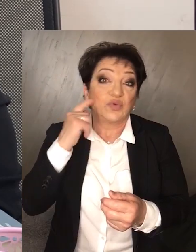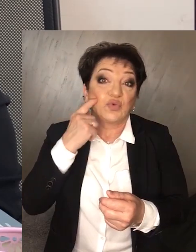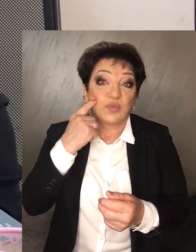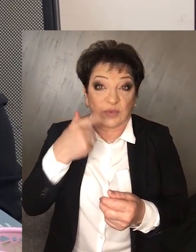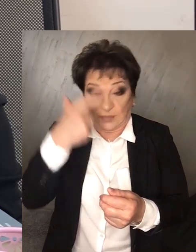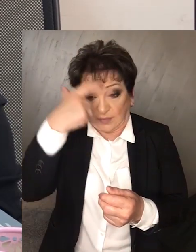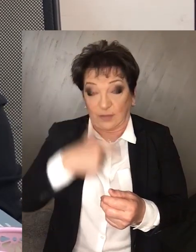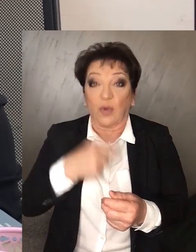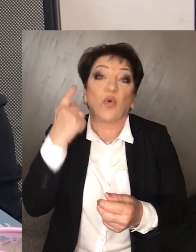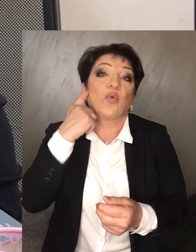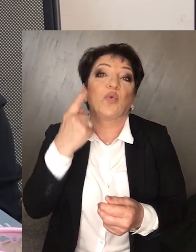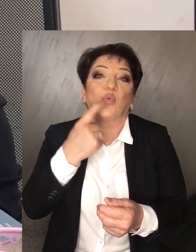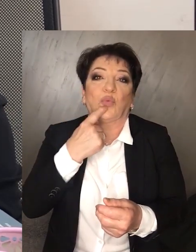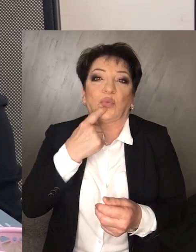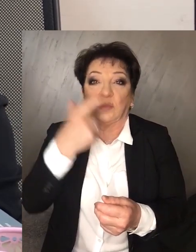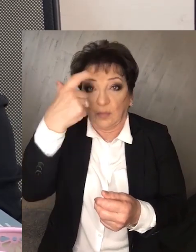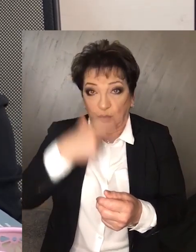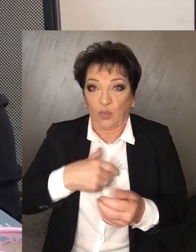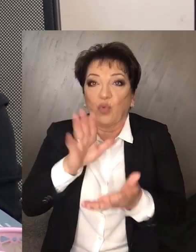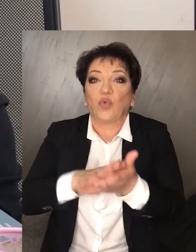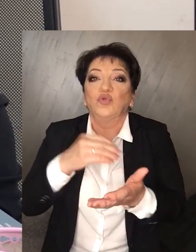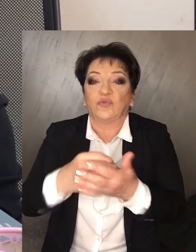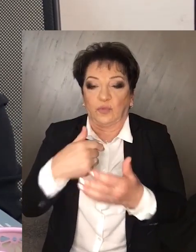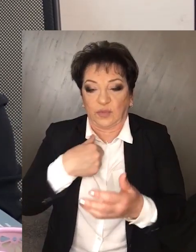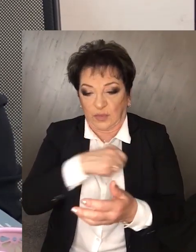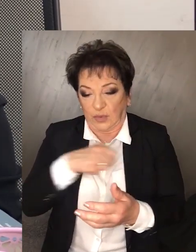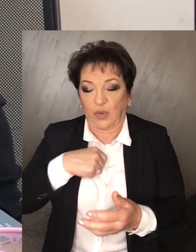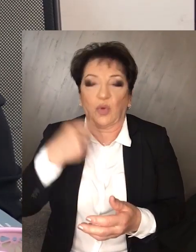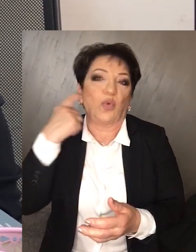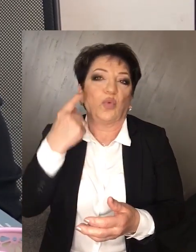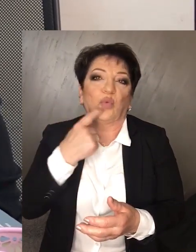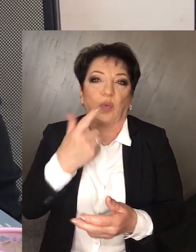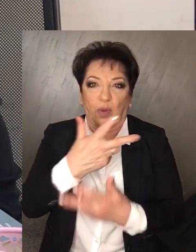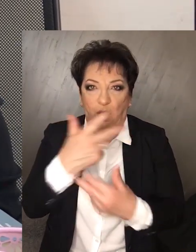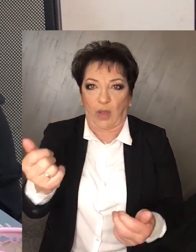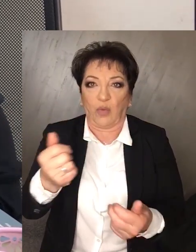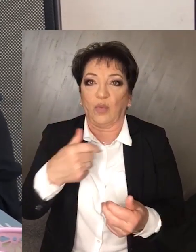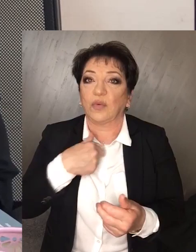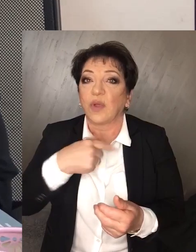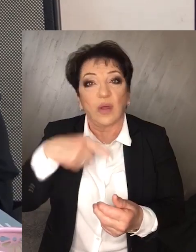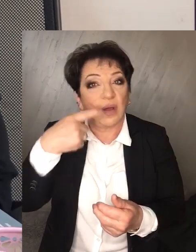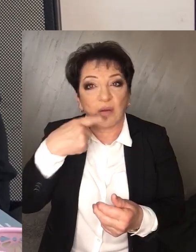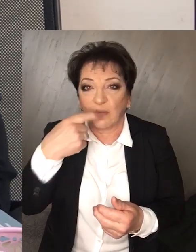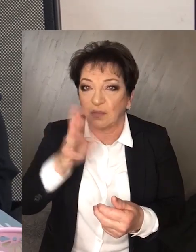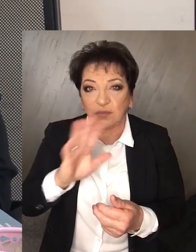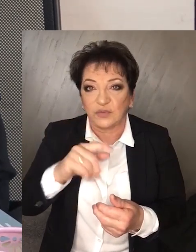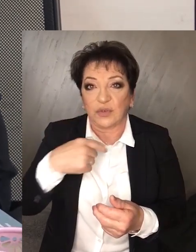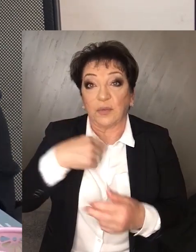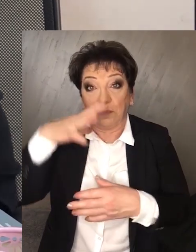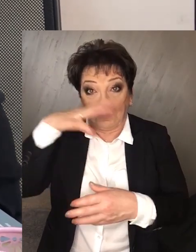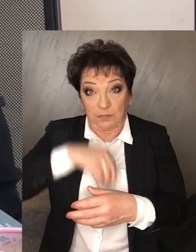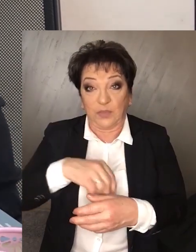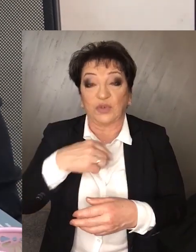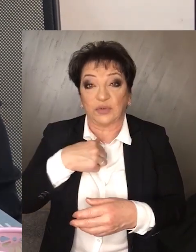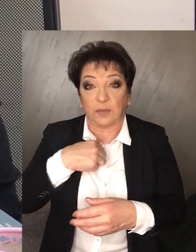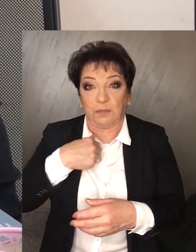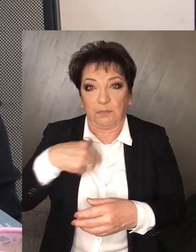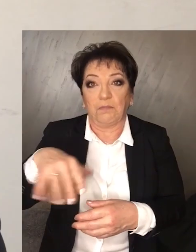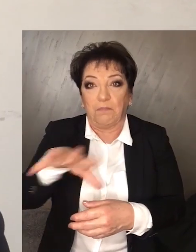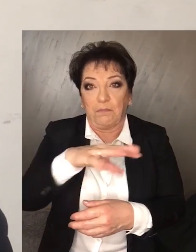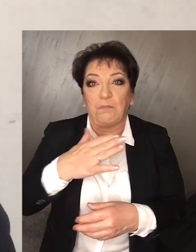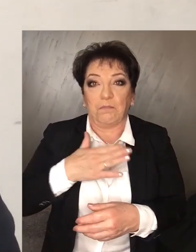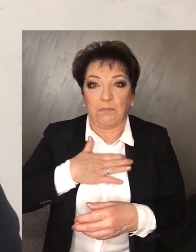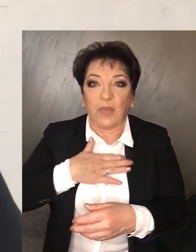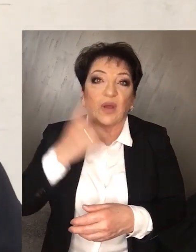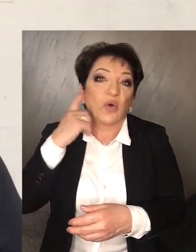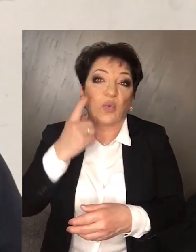Այո, ես լսող խուլ եմ, այո, ես ավելի շատ խուլ եմ, չգիտեմ, եթե ես ուշադիր